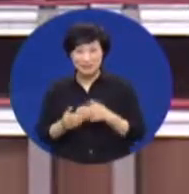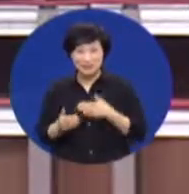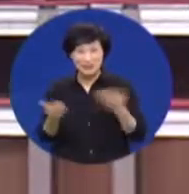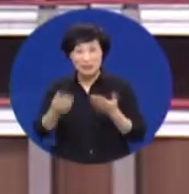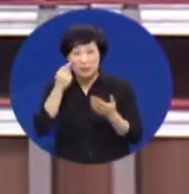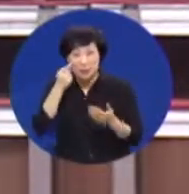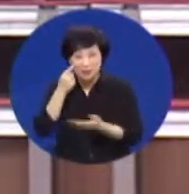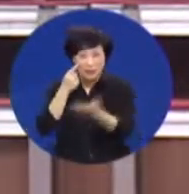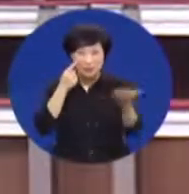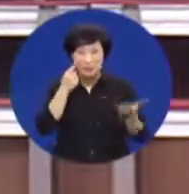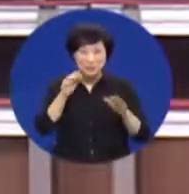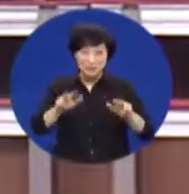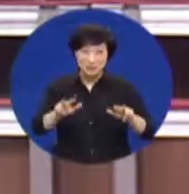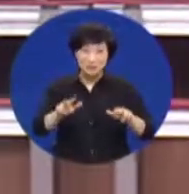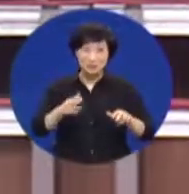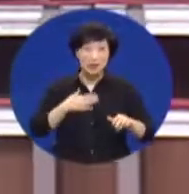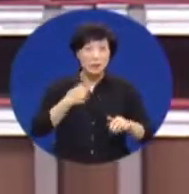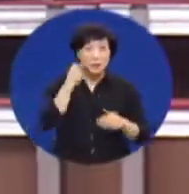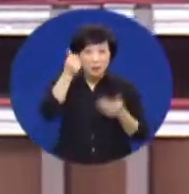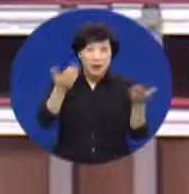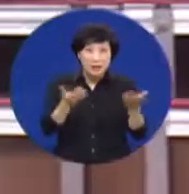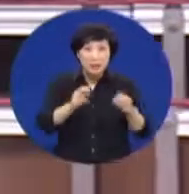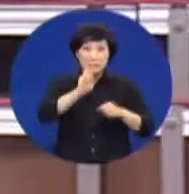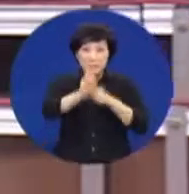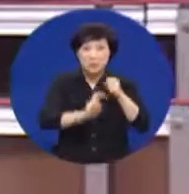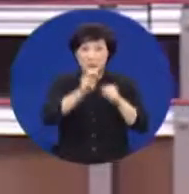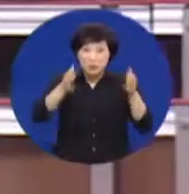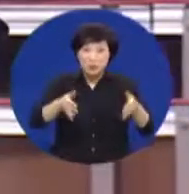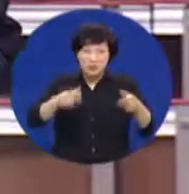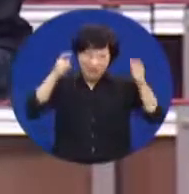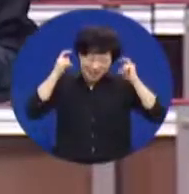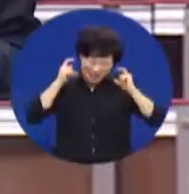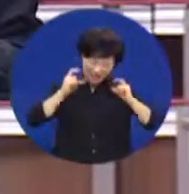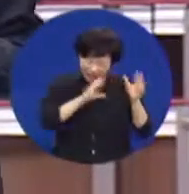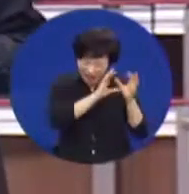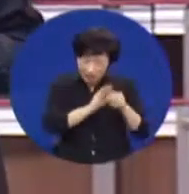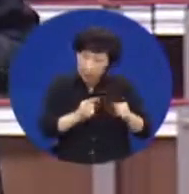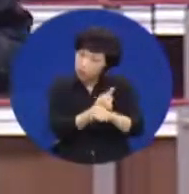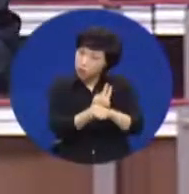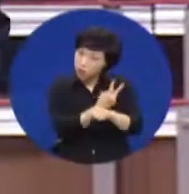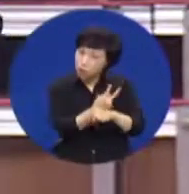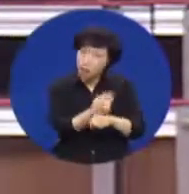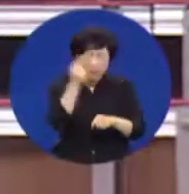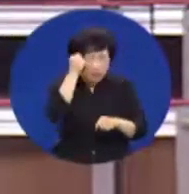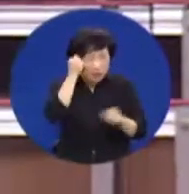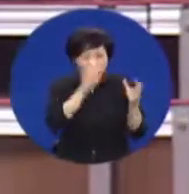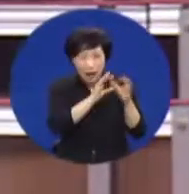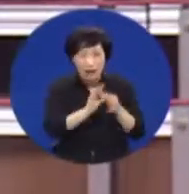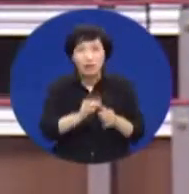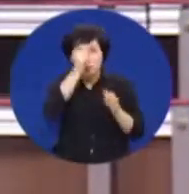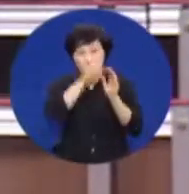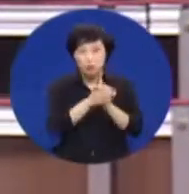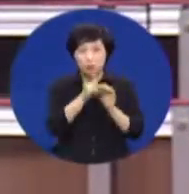연중무휴 철회하고 기도하고 한두 시간만 자고 했다면 아마 그렇게 다른